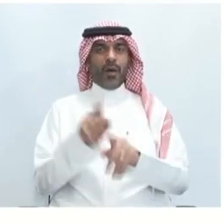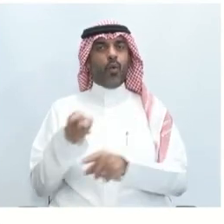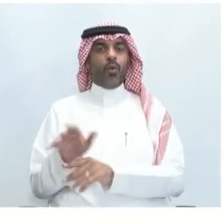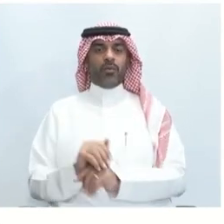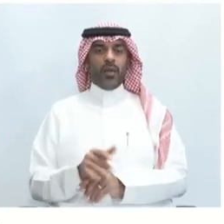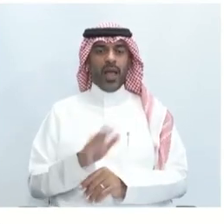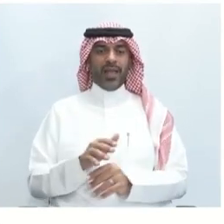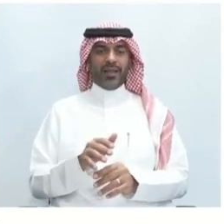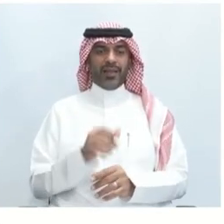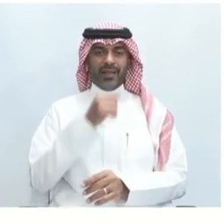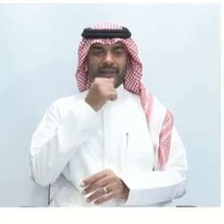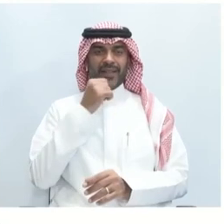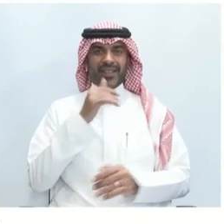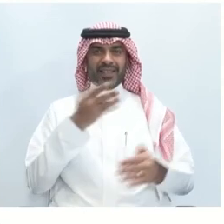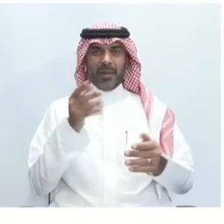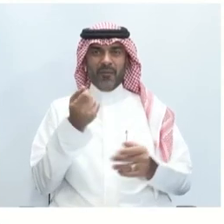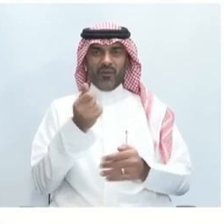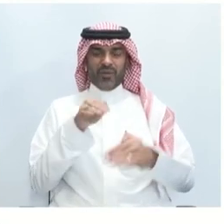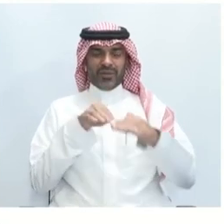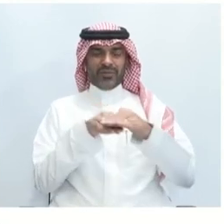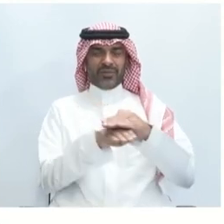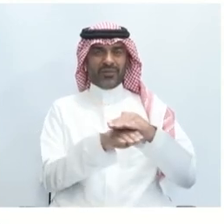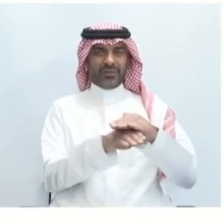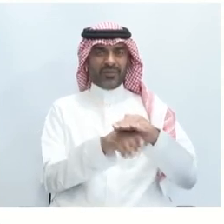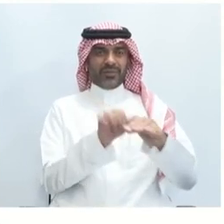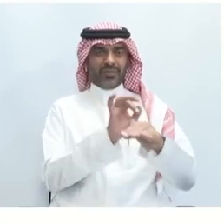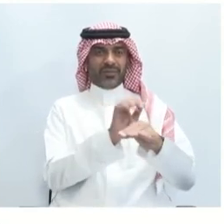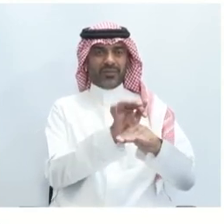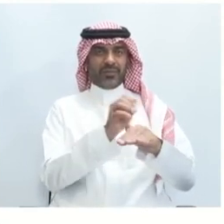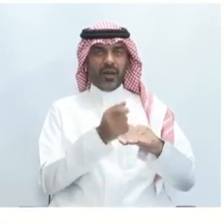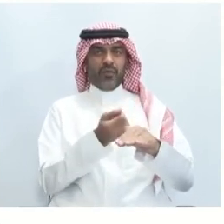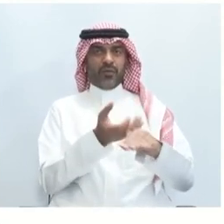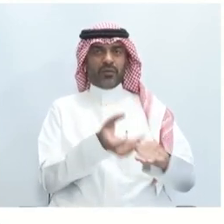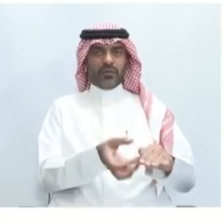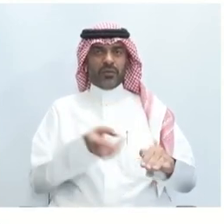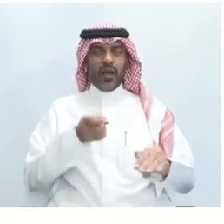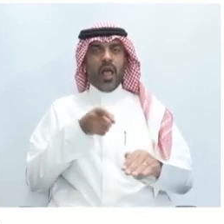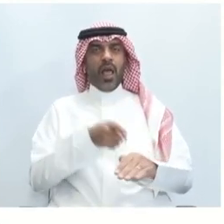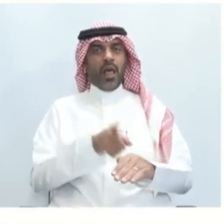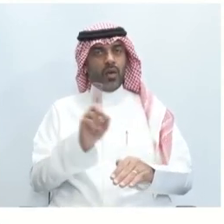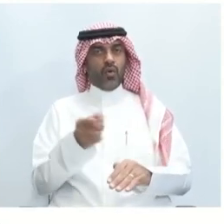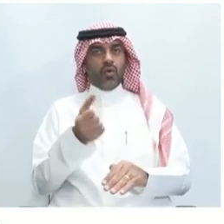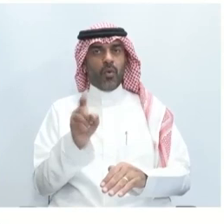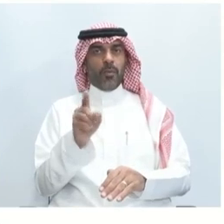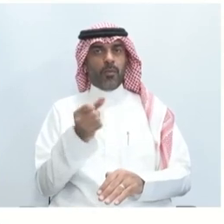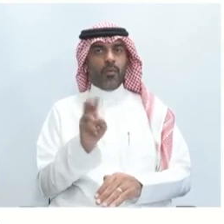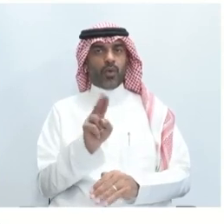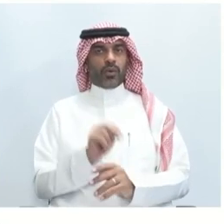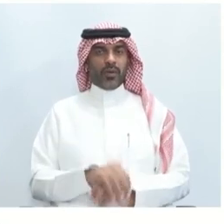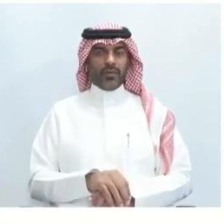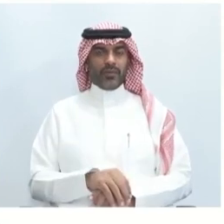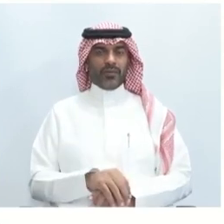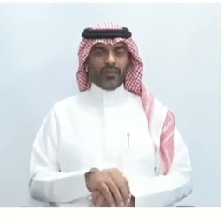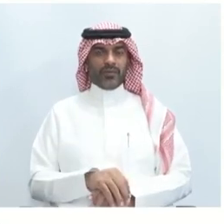الات البيع الصراف الالي كلها انواع مختلفه من الروبوتات وموجوده في حياتنا اليوميه ونراها ونتعامل معها